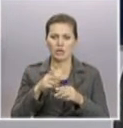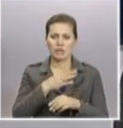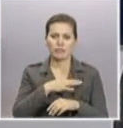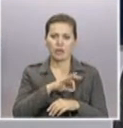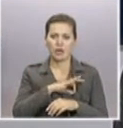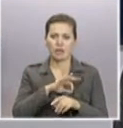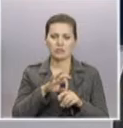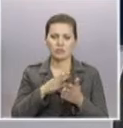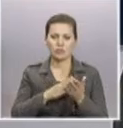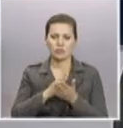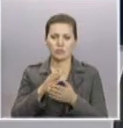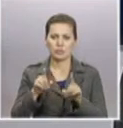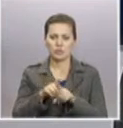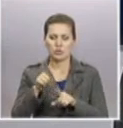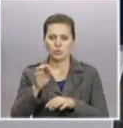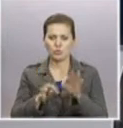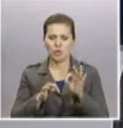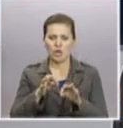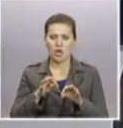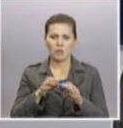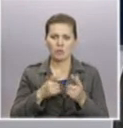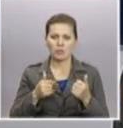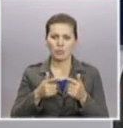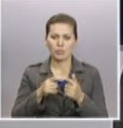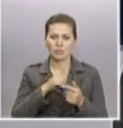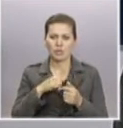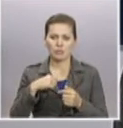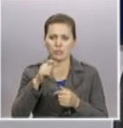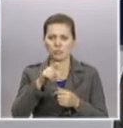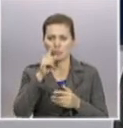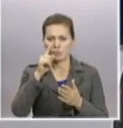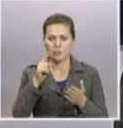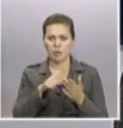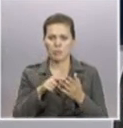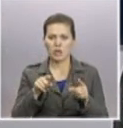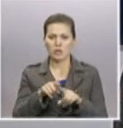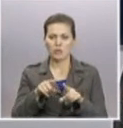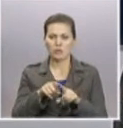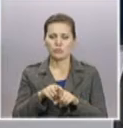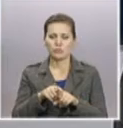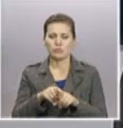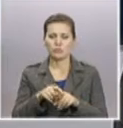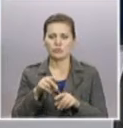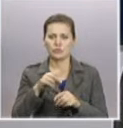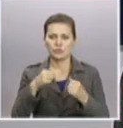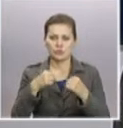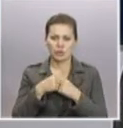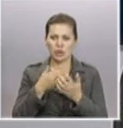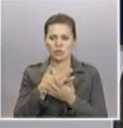адвокатские службы, и судебные органы обращаются, и сами люди, которые попали в данные ДТП,